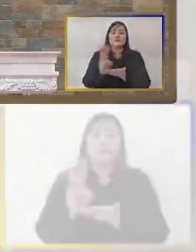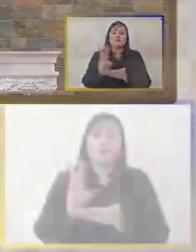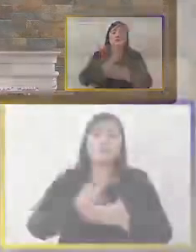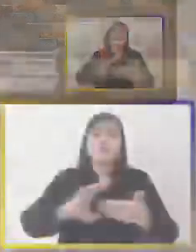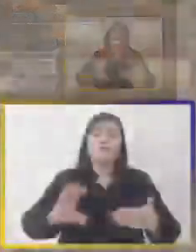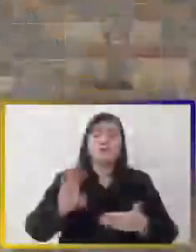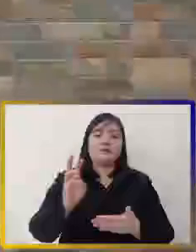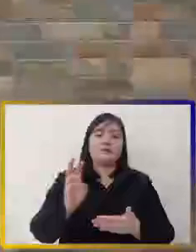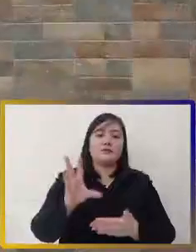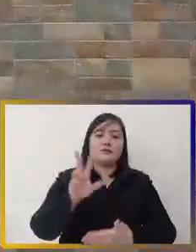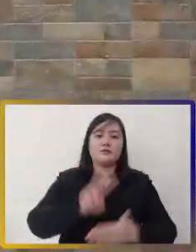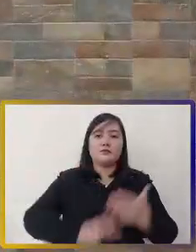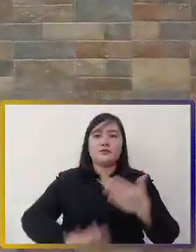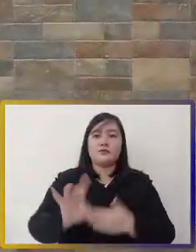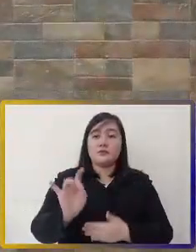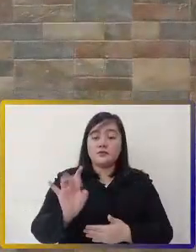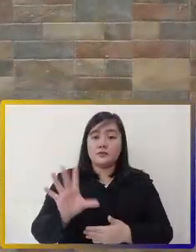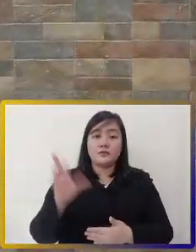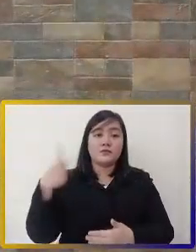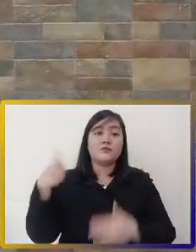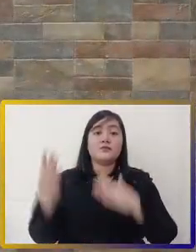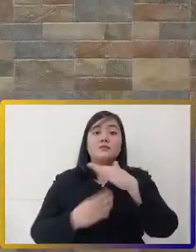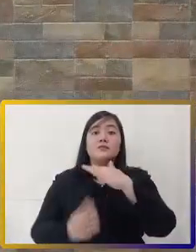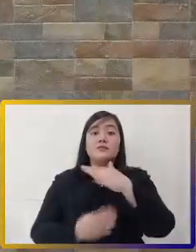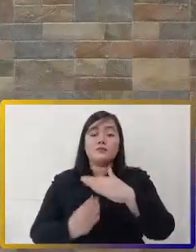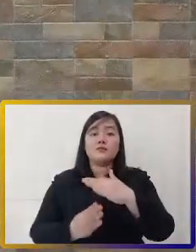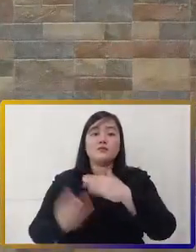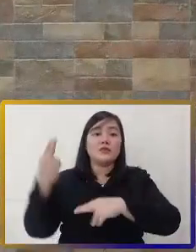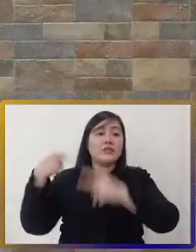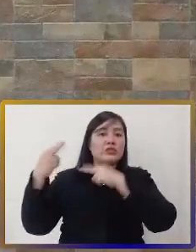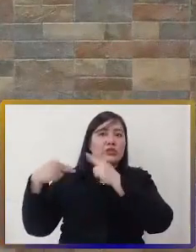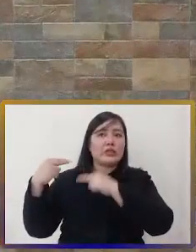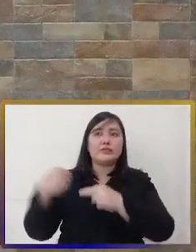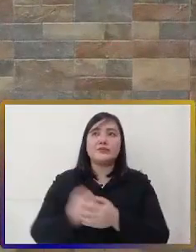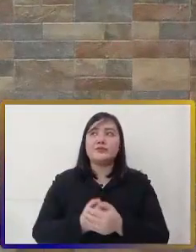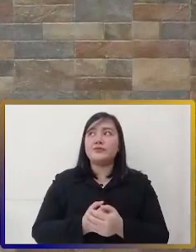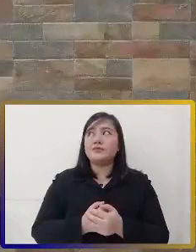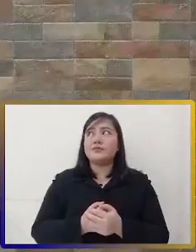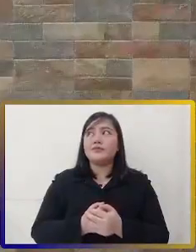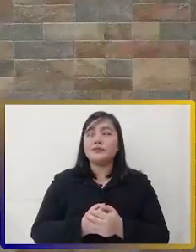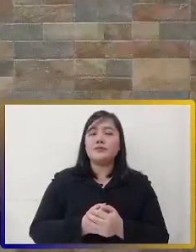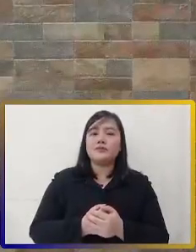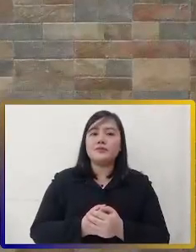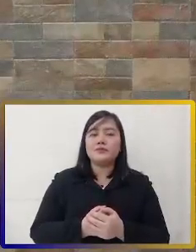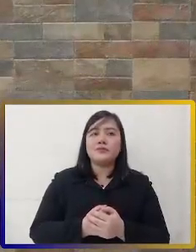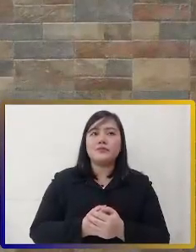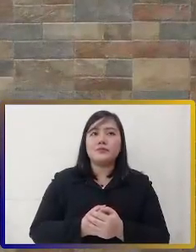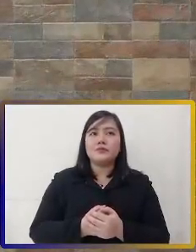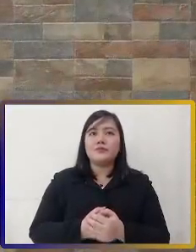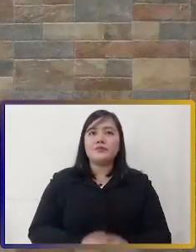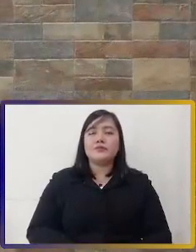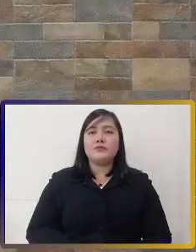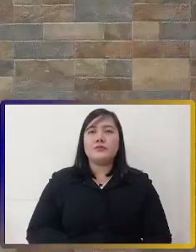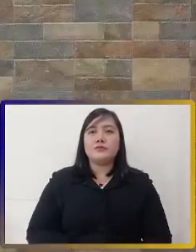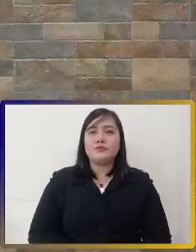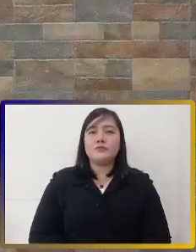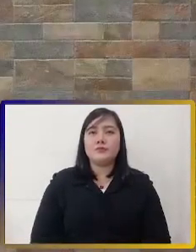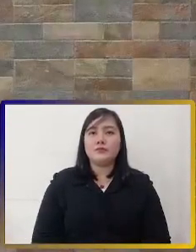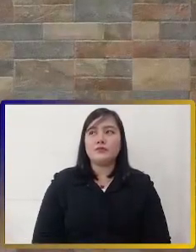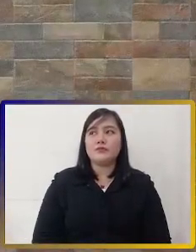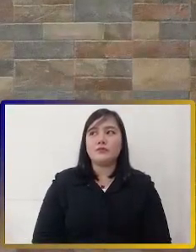may basis kagad ng historical, meron kagad na historical test, the basis of historical test,